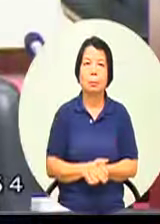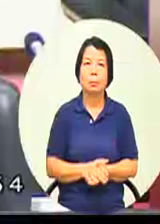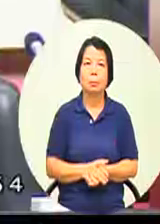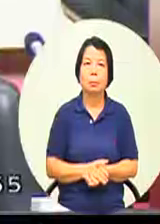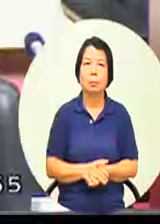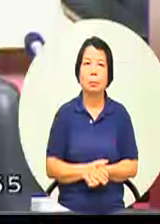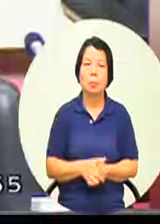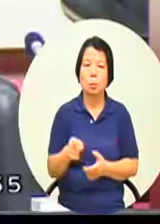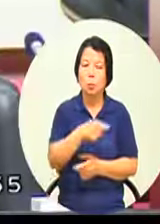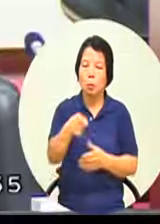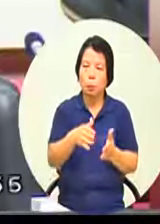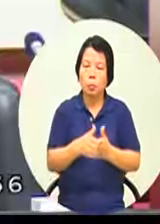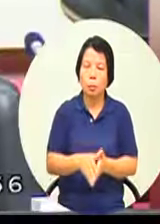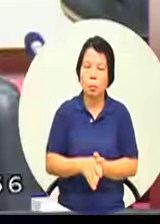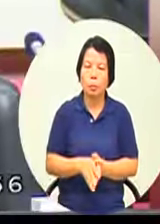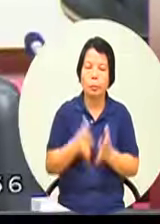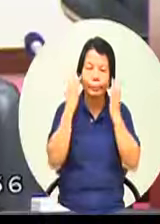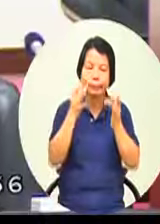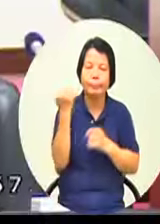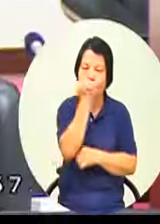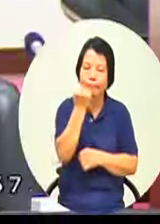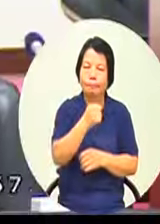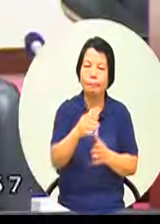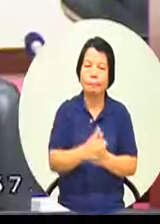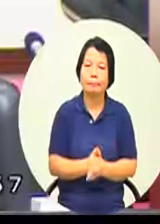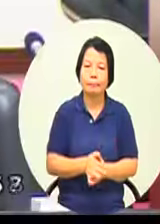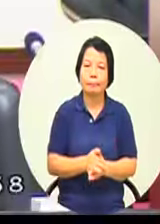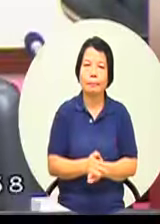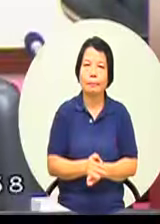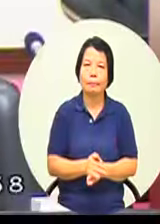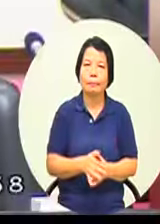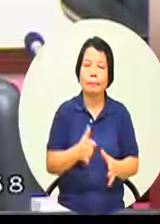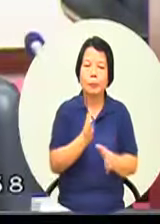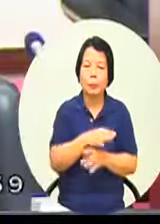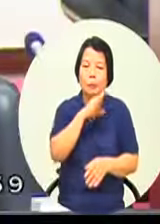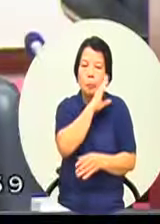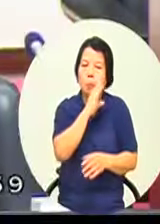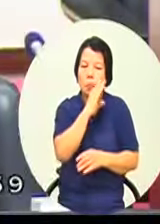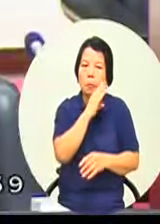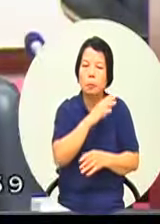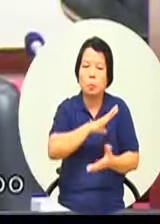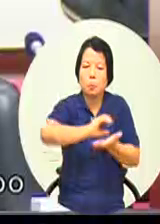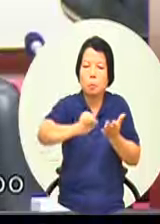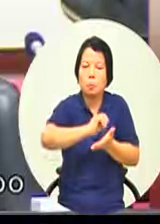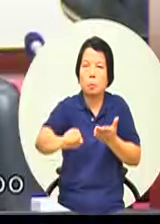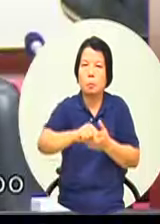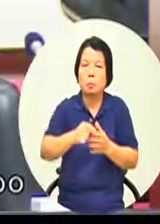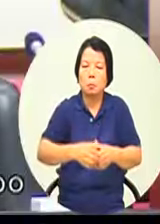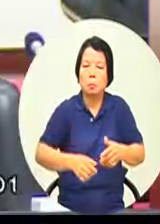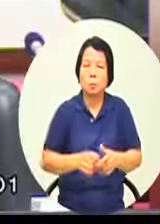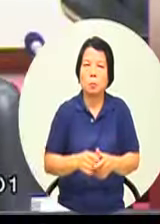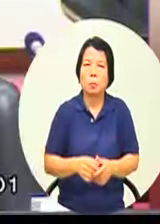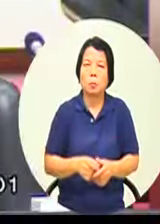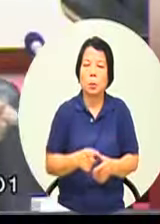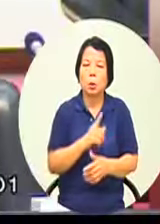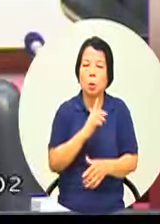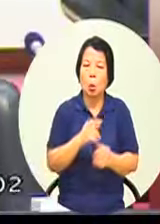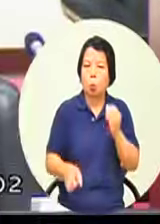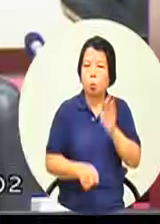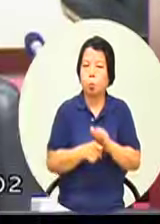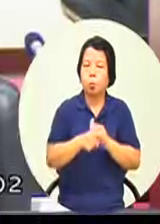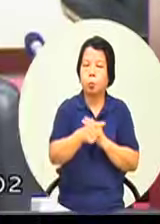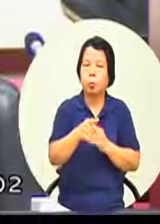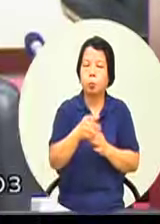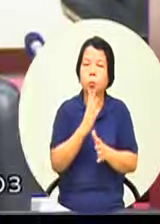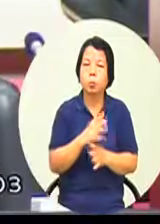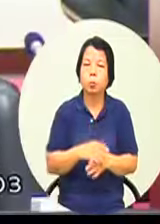有菜虫从中在做这一些的一个不法的一个动作，